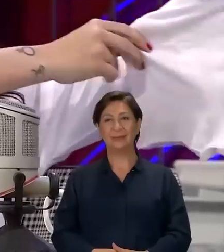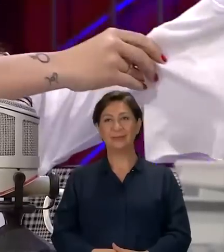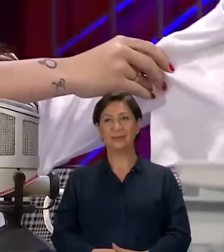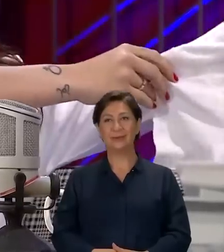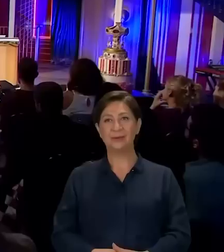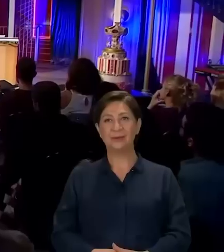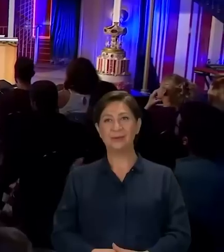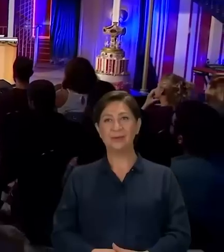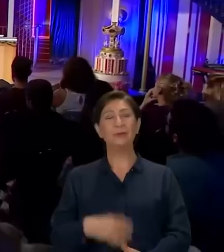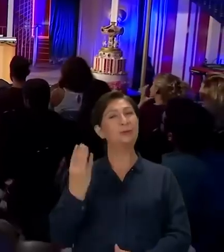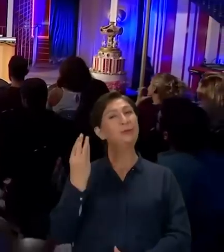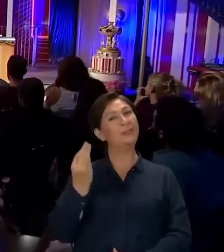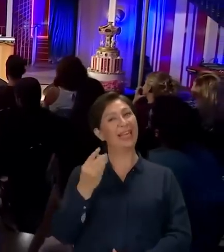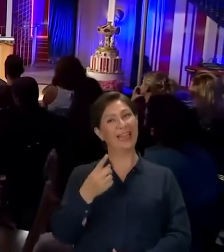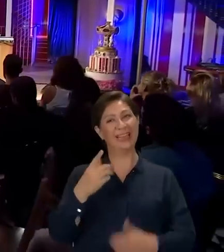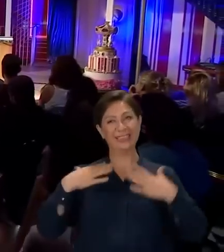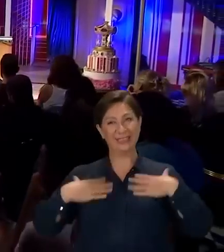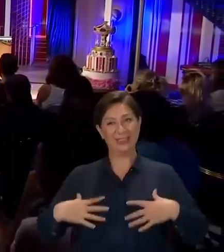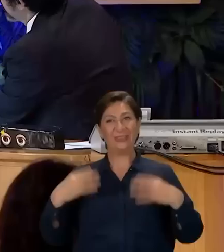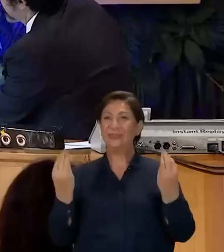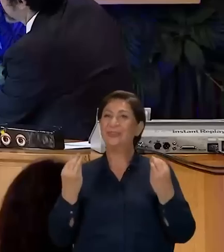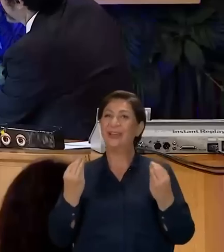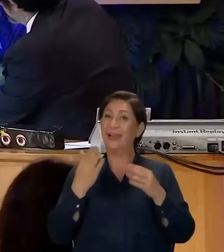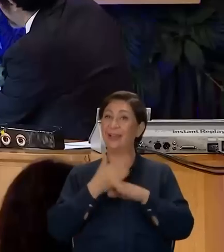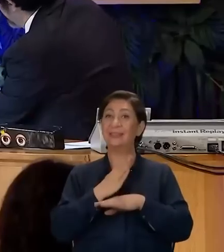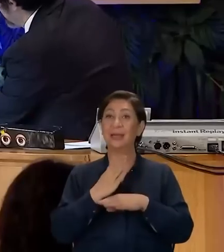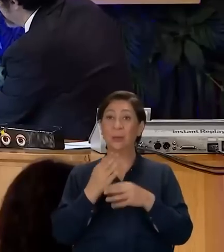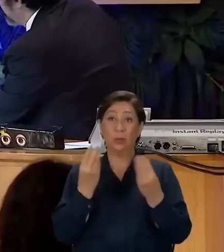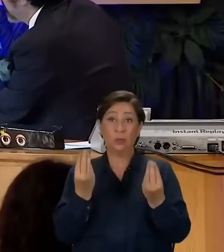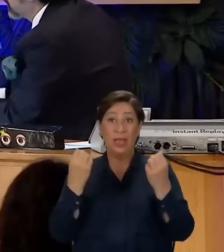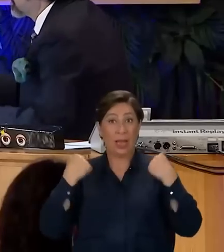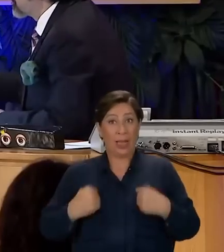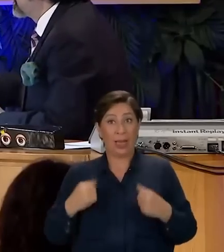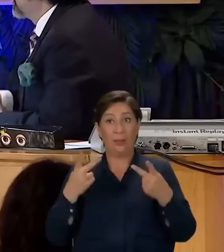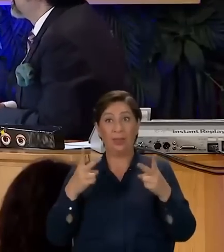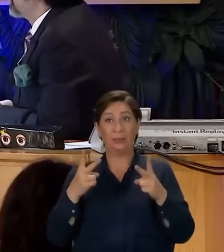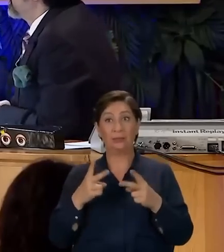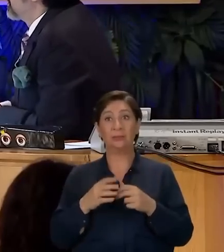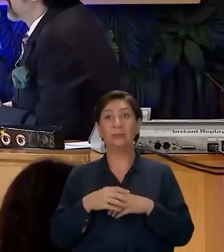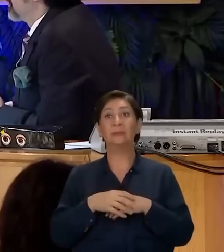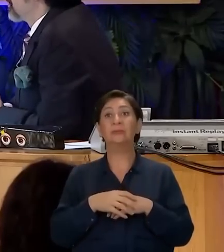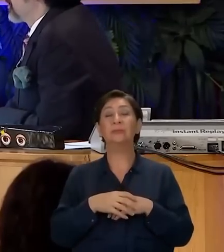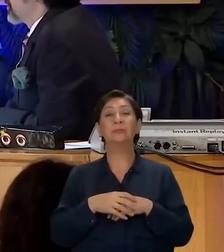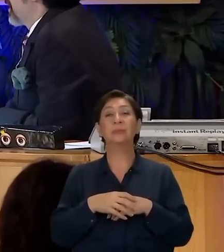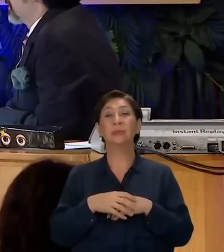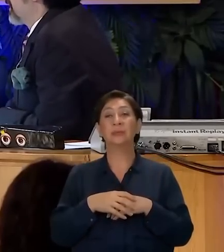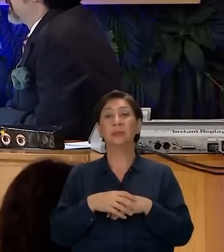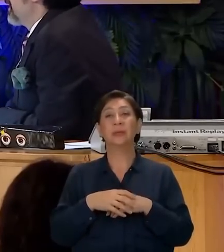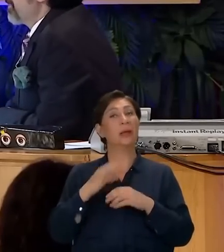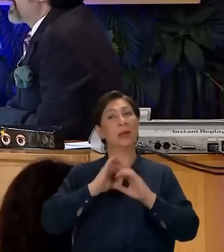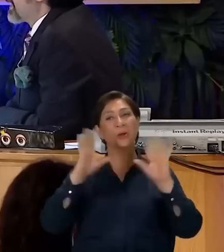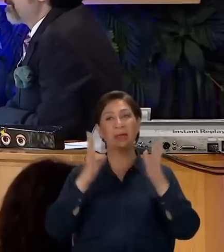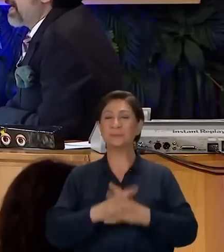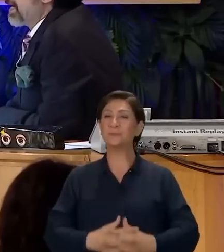Evet, evet. Çok güzelmiş. Çok güzelmiş hakikaten, ama güzel bence, giyilebilir şeyde. Gayet giyiyorum zaten. Çok hoş,